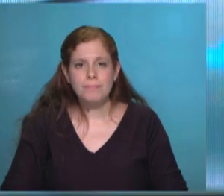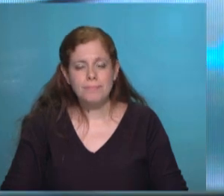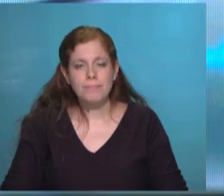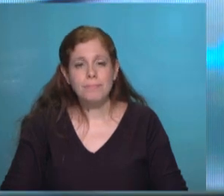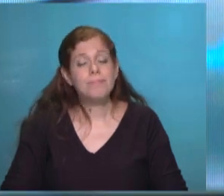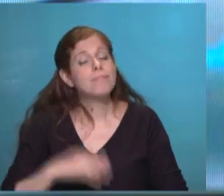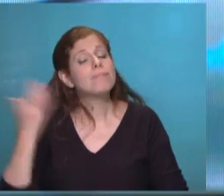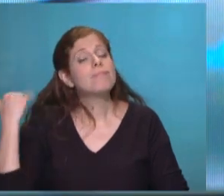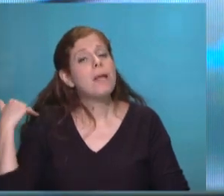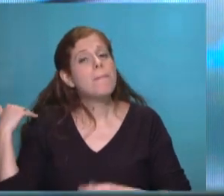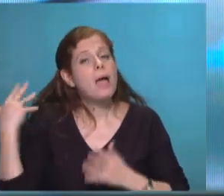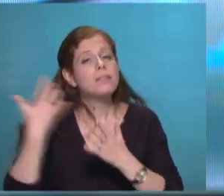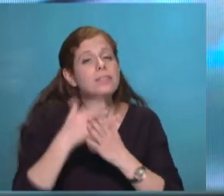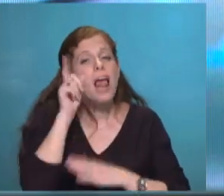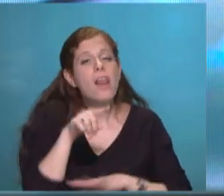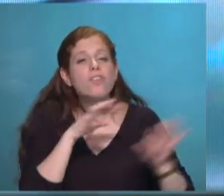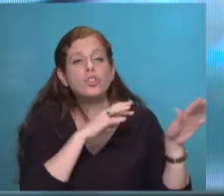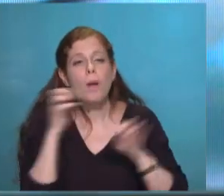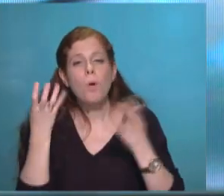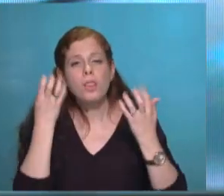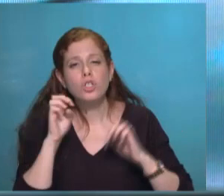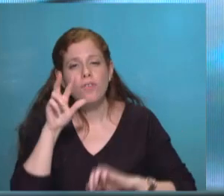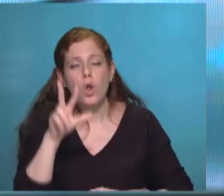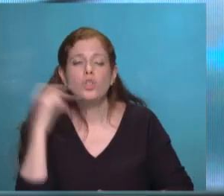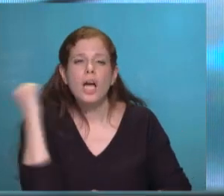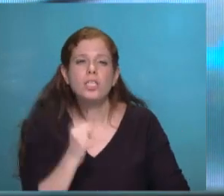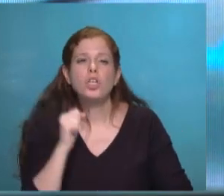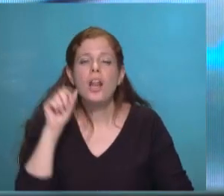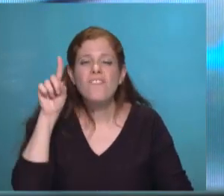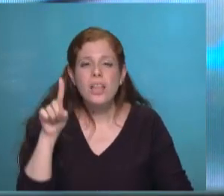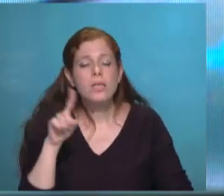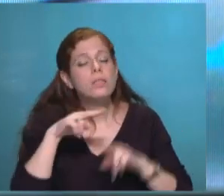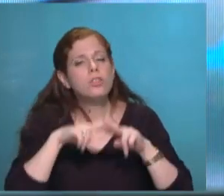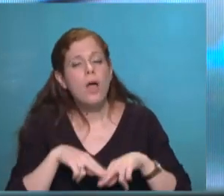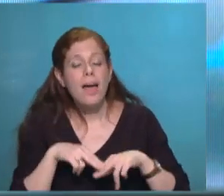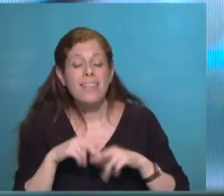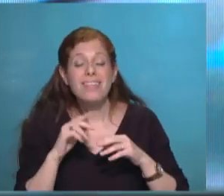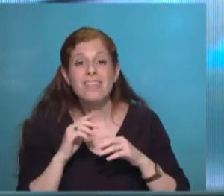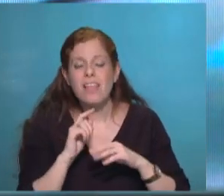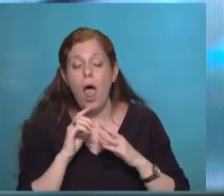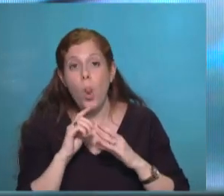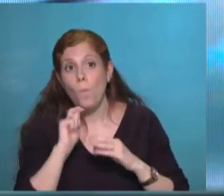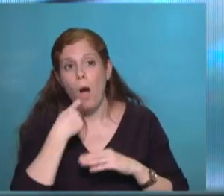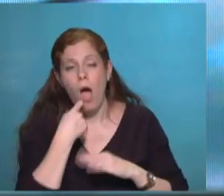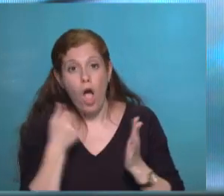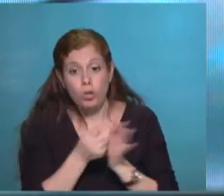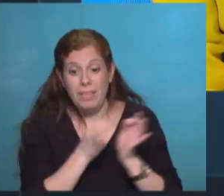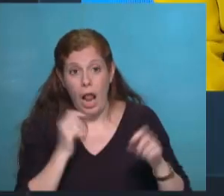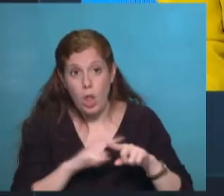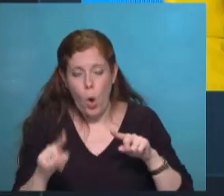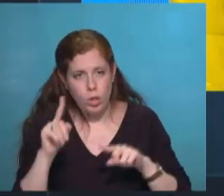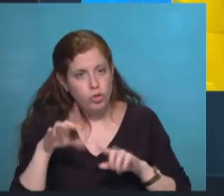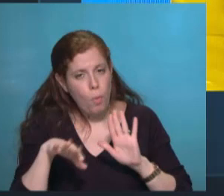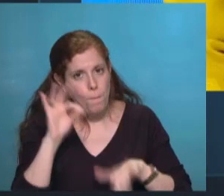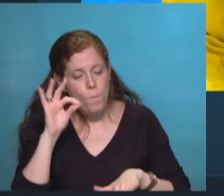מאז 1993 נותר רצח ורדית בקר קנות בגדר תעלומה, עד שבתחילת החודש הוא פוענח. גיא זוהר, ערב טוב,